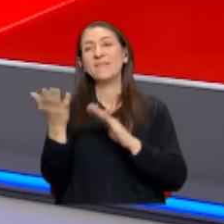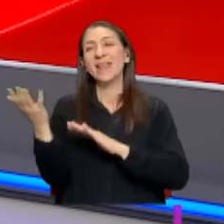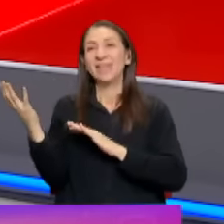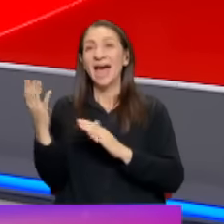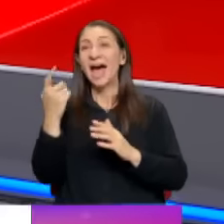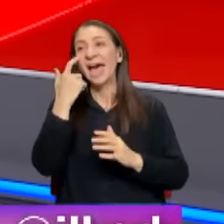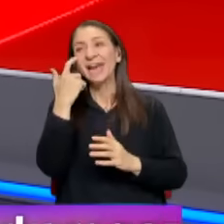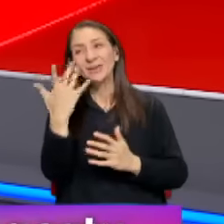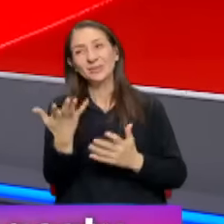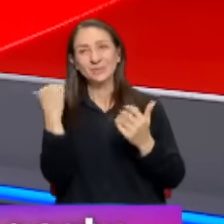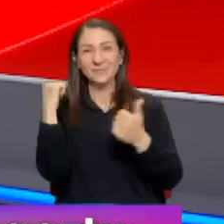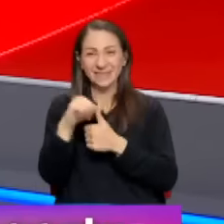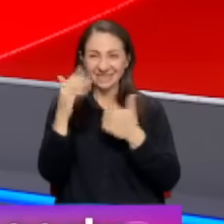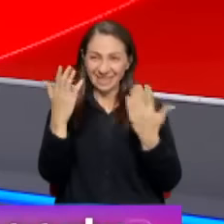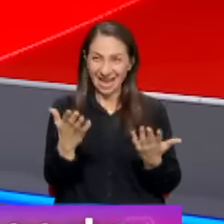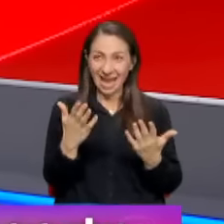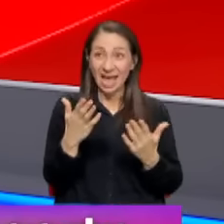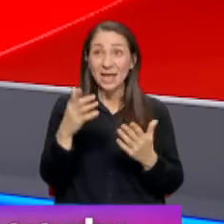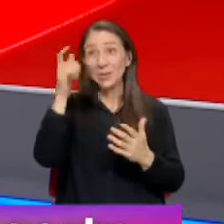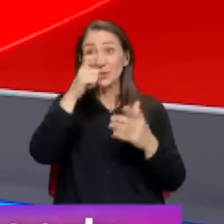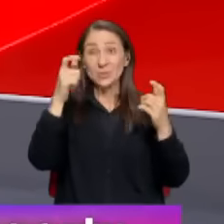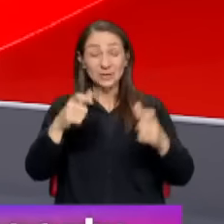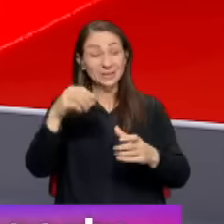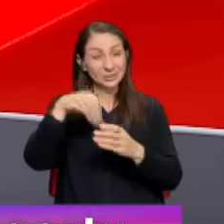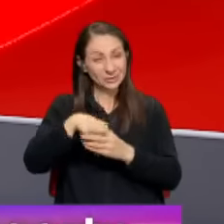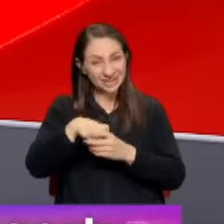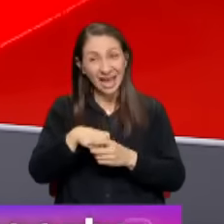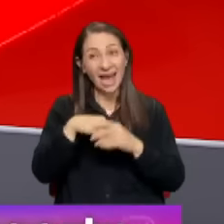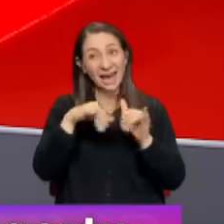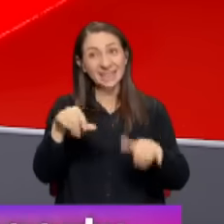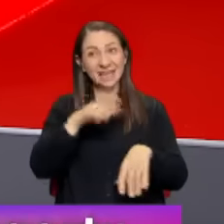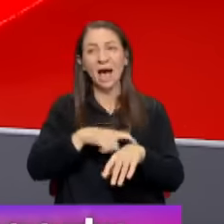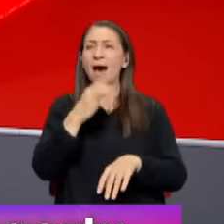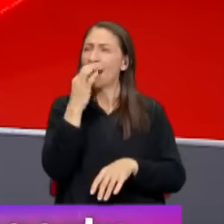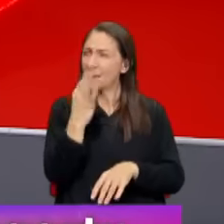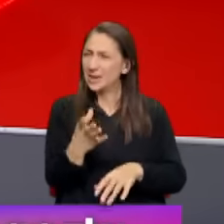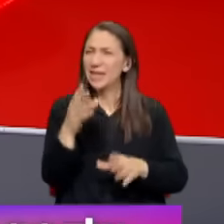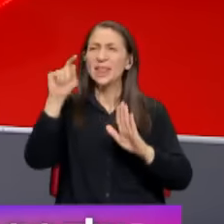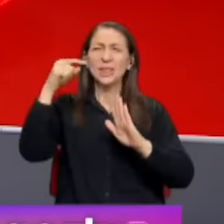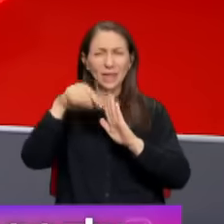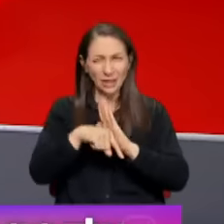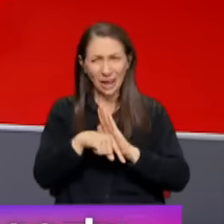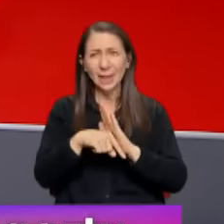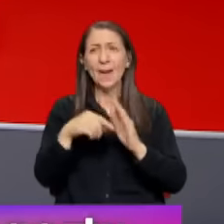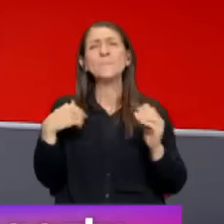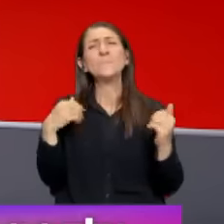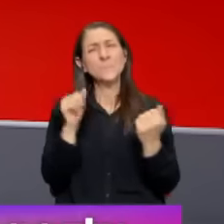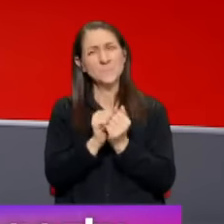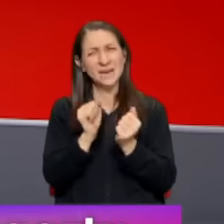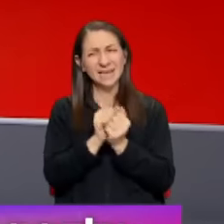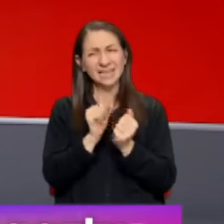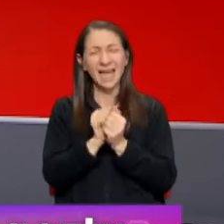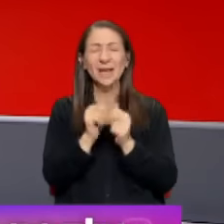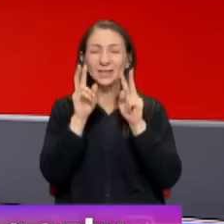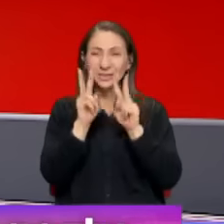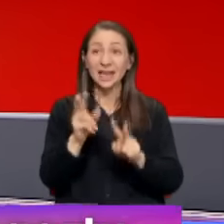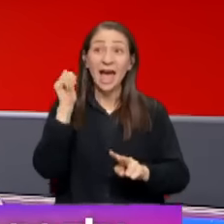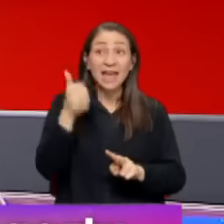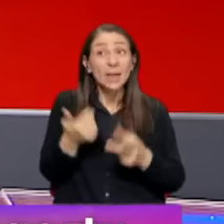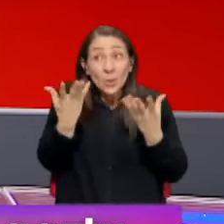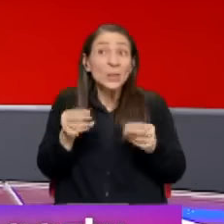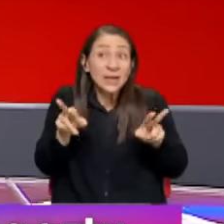olsun bir kez daha. Memleketimiz için de aynı zamanda haberi de içerikleri de birlikte yudumlayacağız. Her